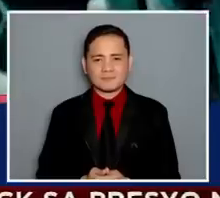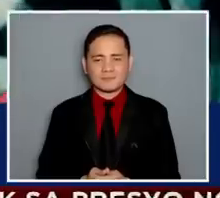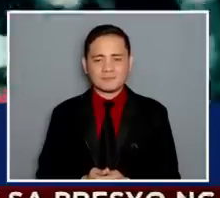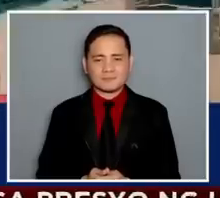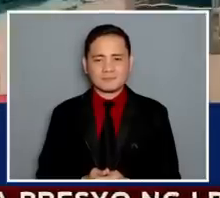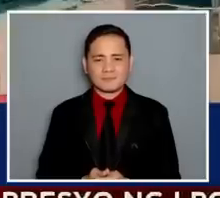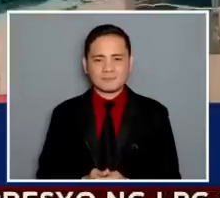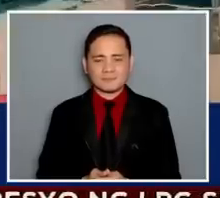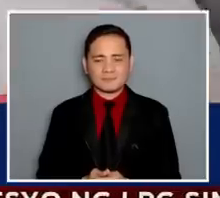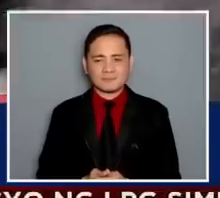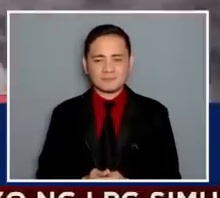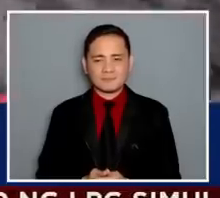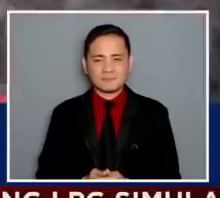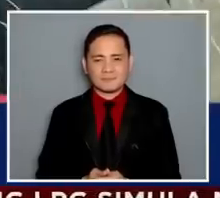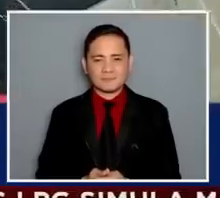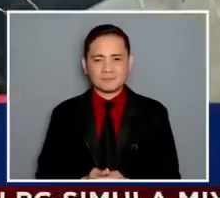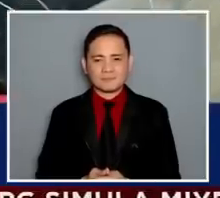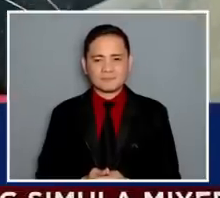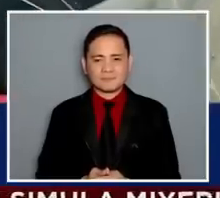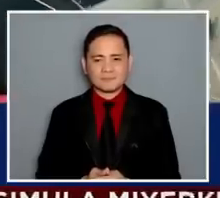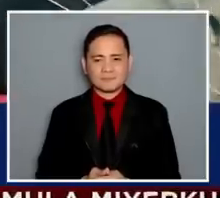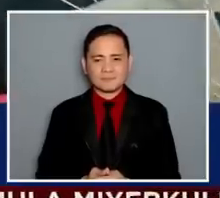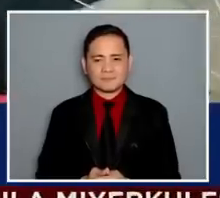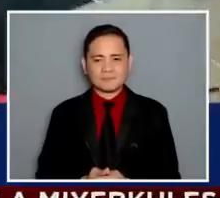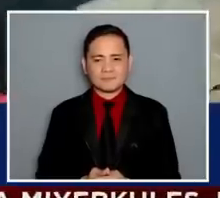MJ Felipe, ABS-CBN News.